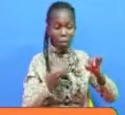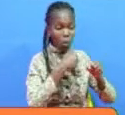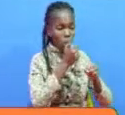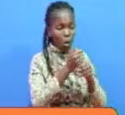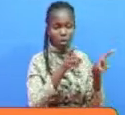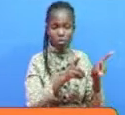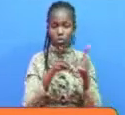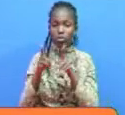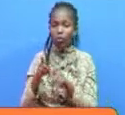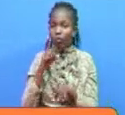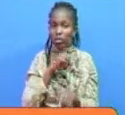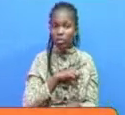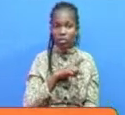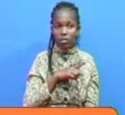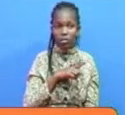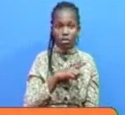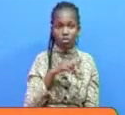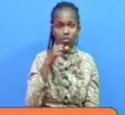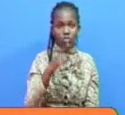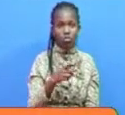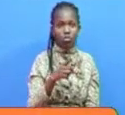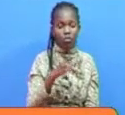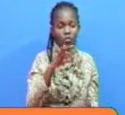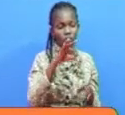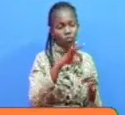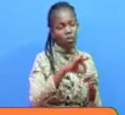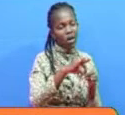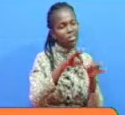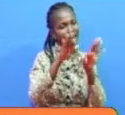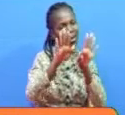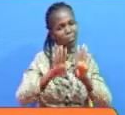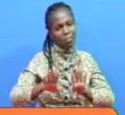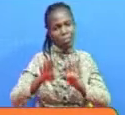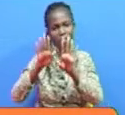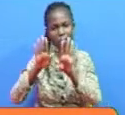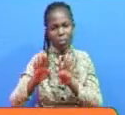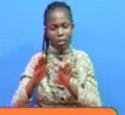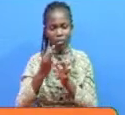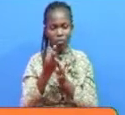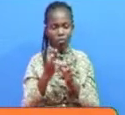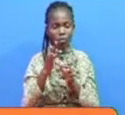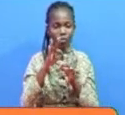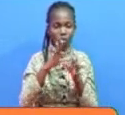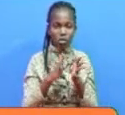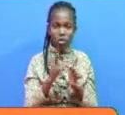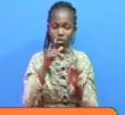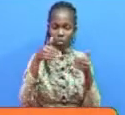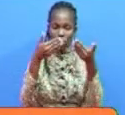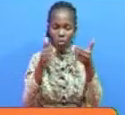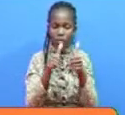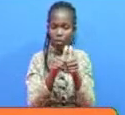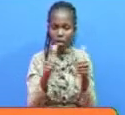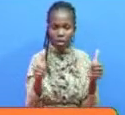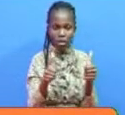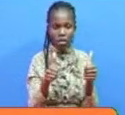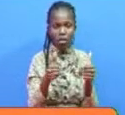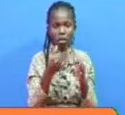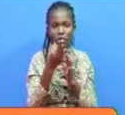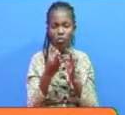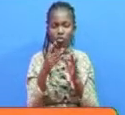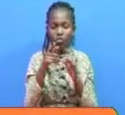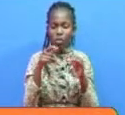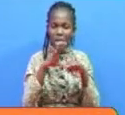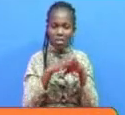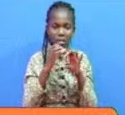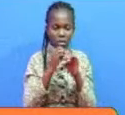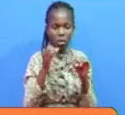yangu, nimalize. Nyinyi muende muombe kura. Wananchi wakiwapatia sawa, wakiwanyima, twende nyumbani pamoja. Shida